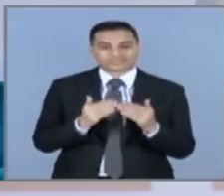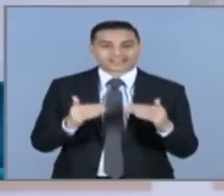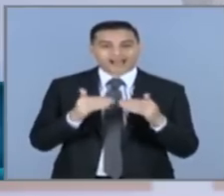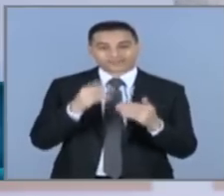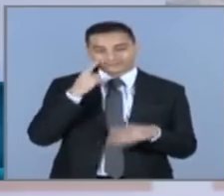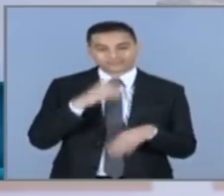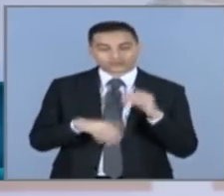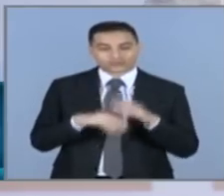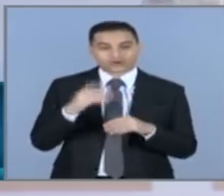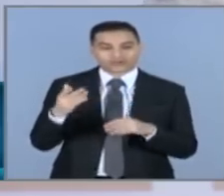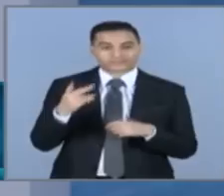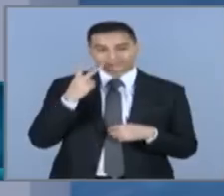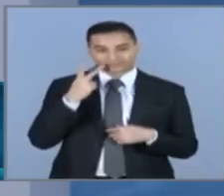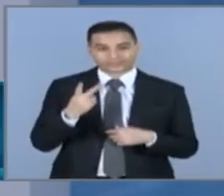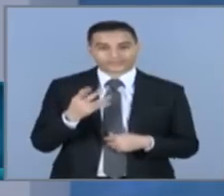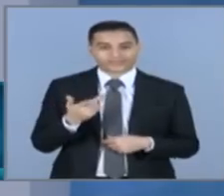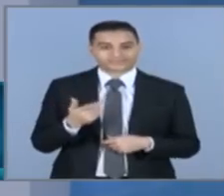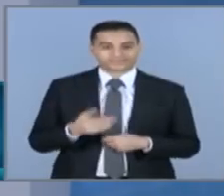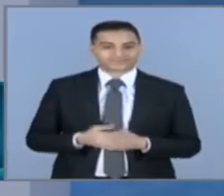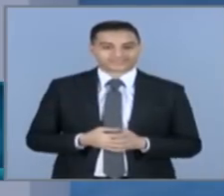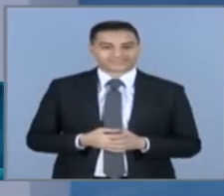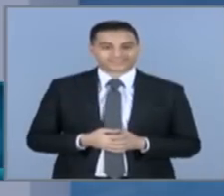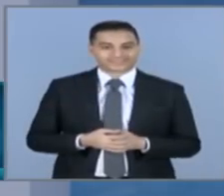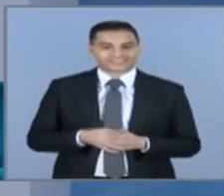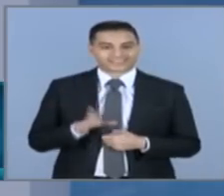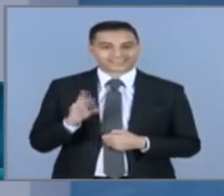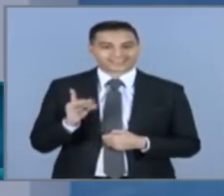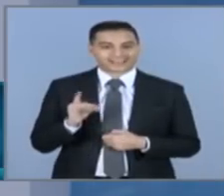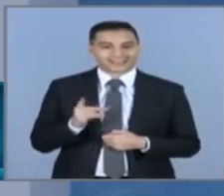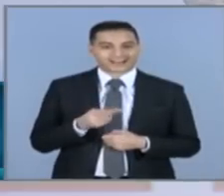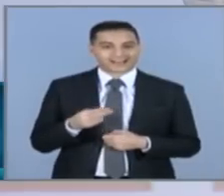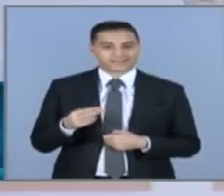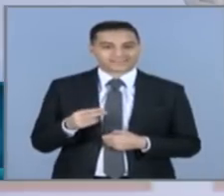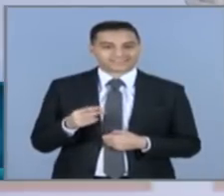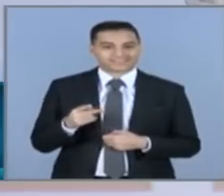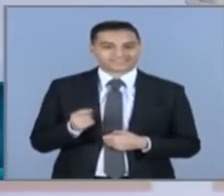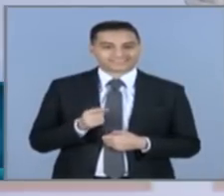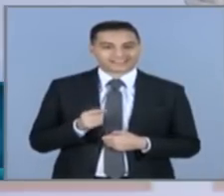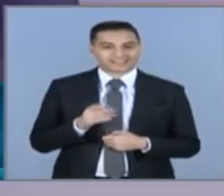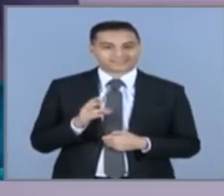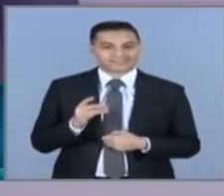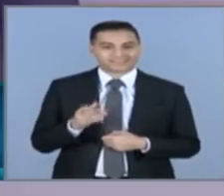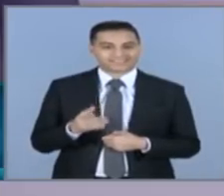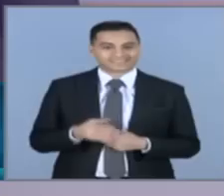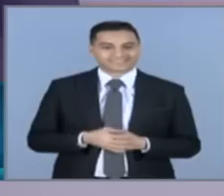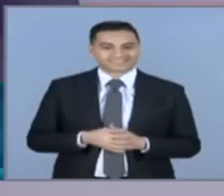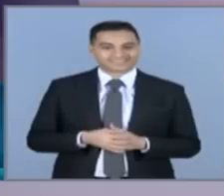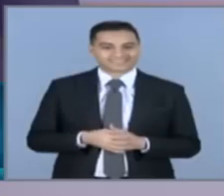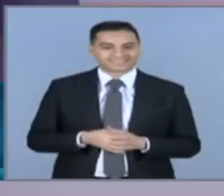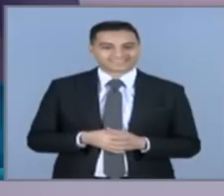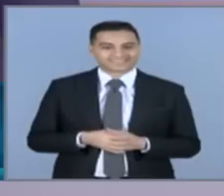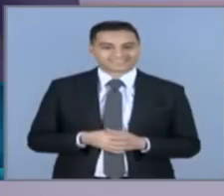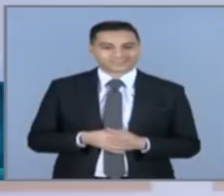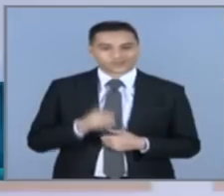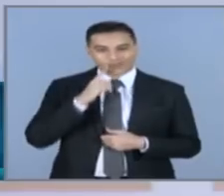التعادل. ايه رايك؟ ما اعرفش. كلاب ممكن. الكلاب ما اعرفش.